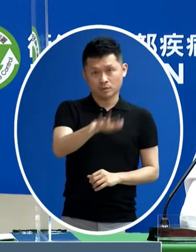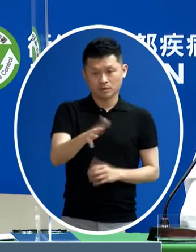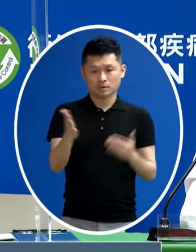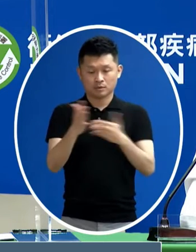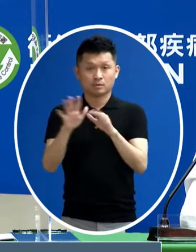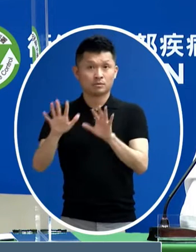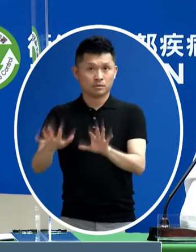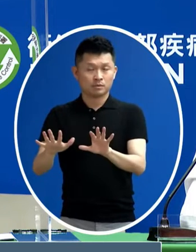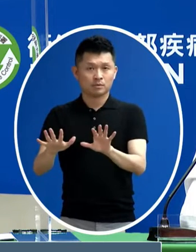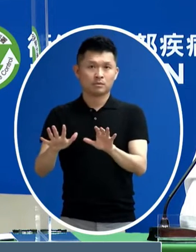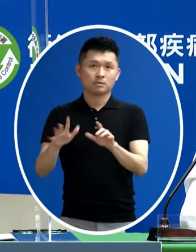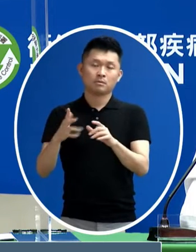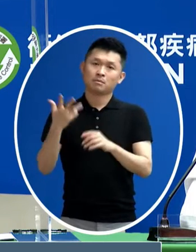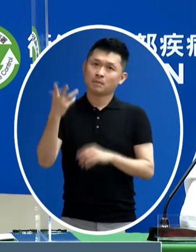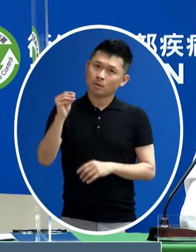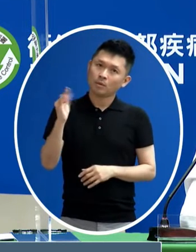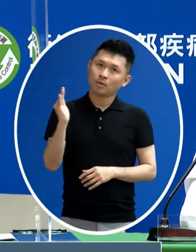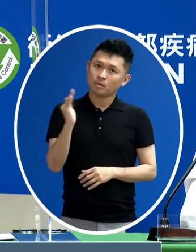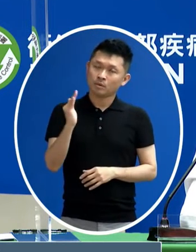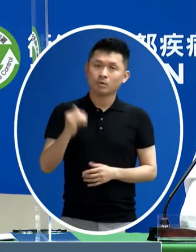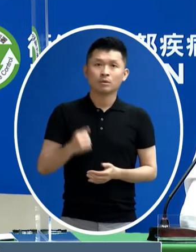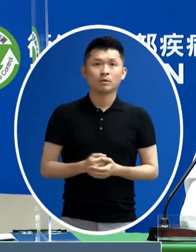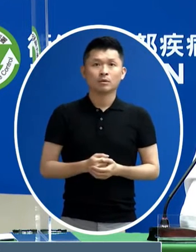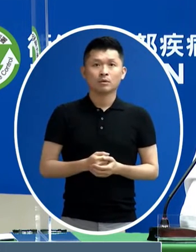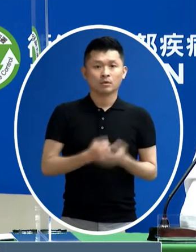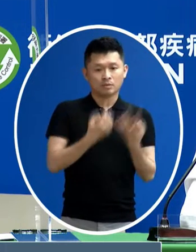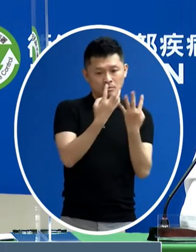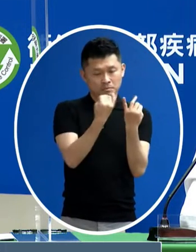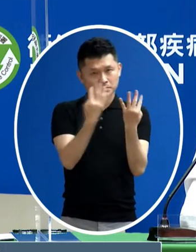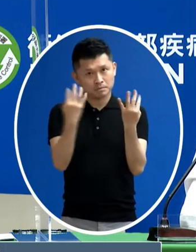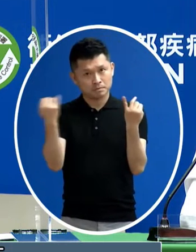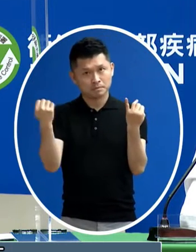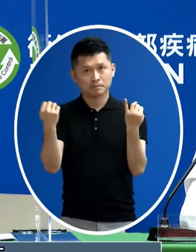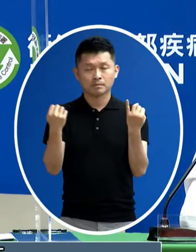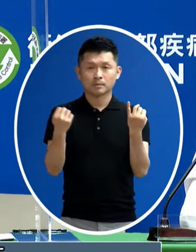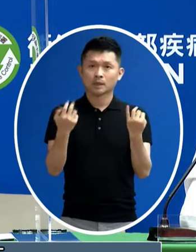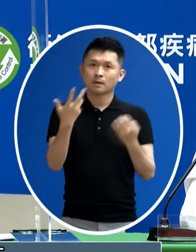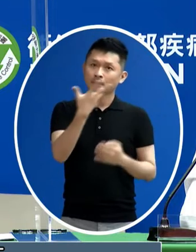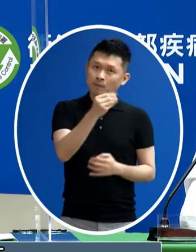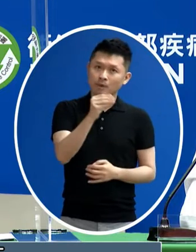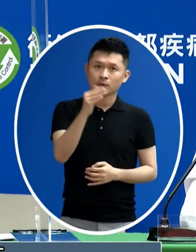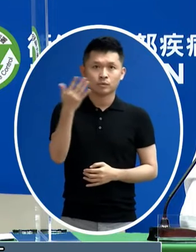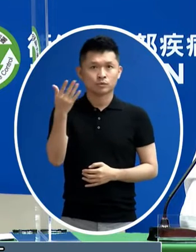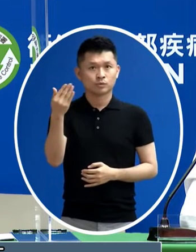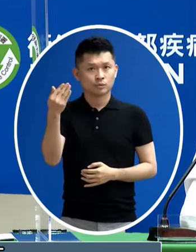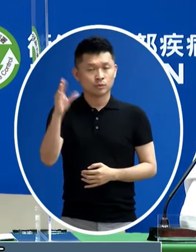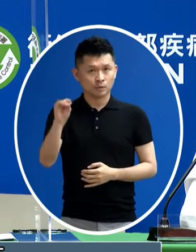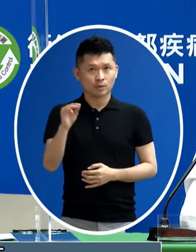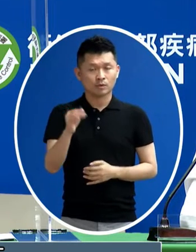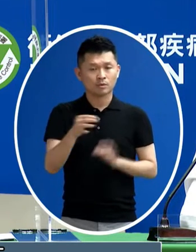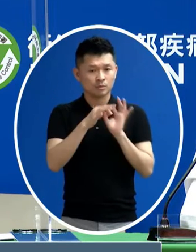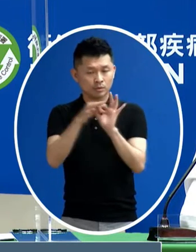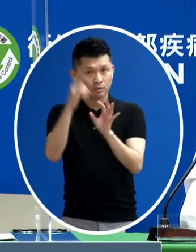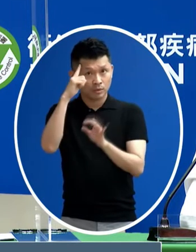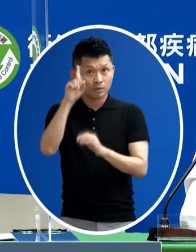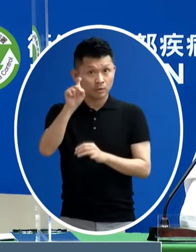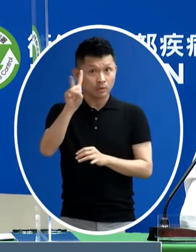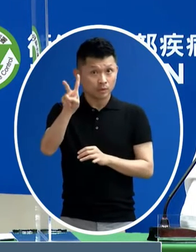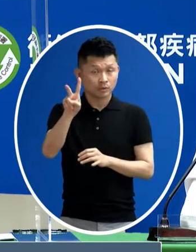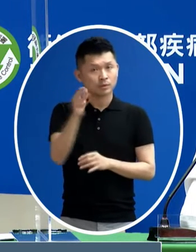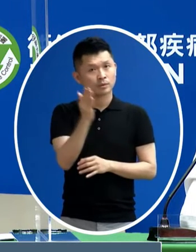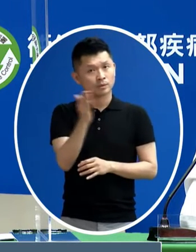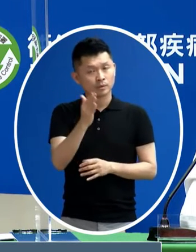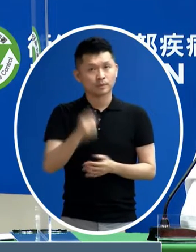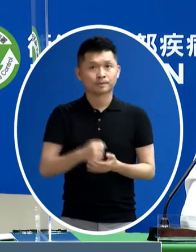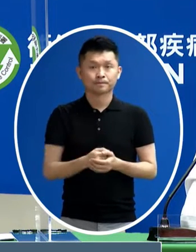到今天也是哈，到8万出头哈，这样的一个数目大概维持在8、9万之间，也维持了12天。好，但这里